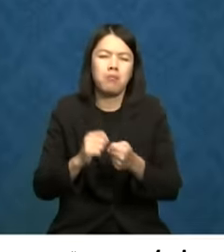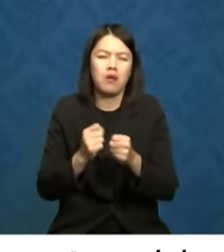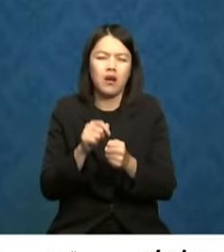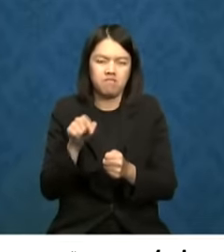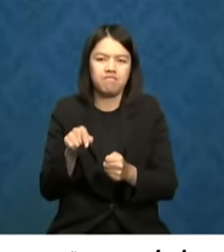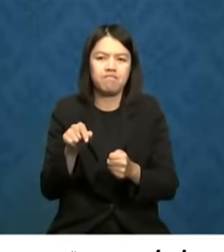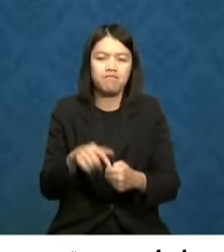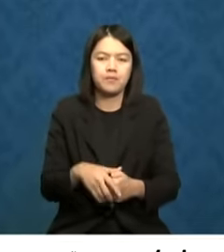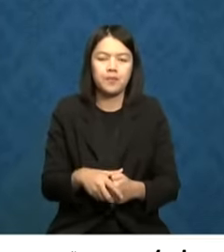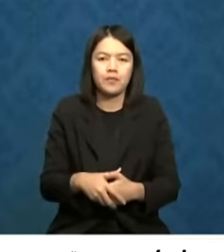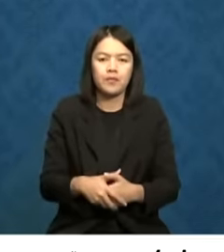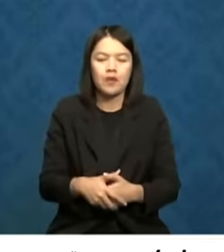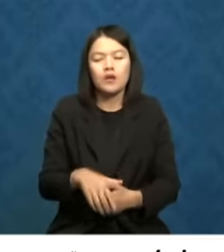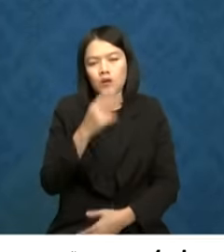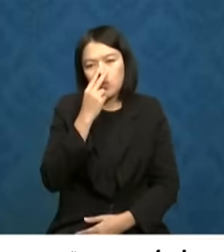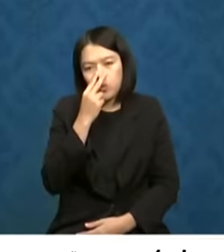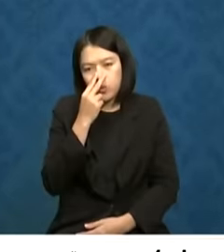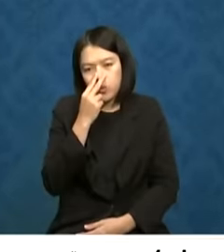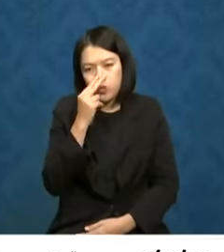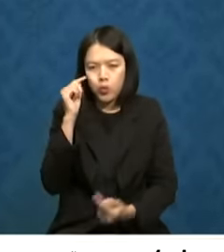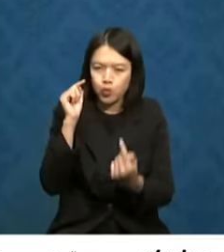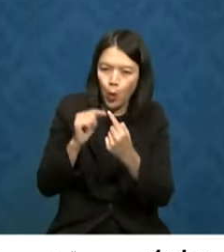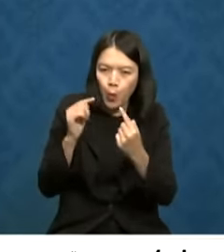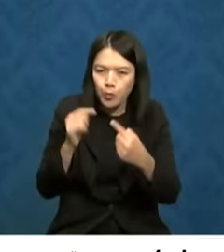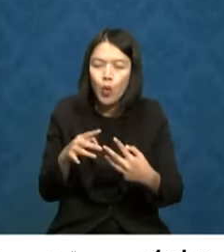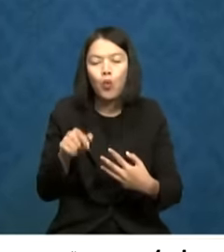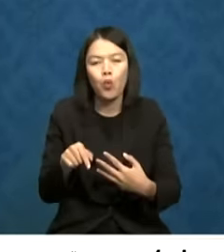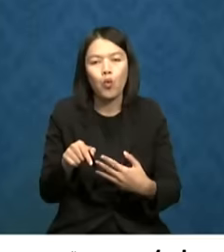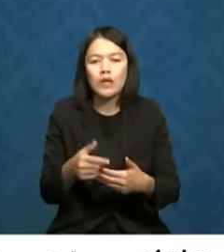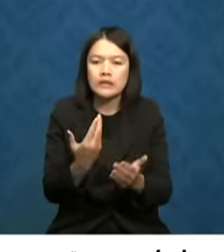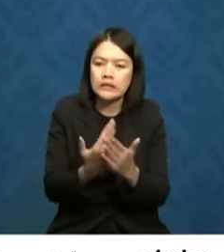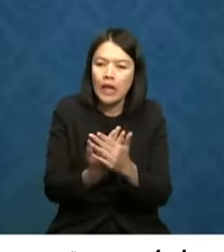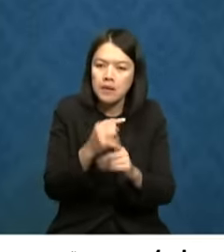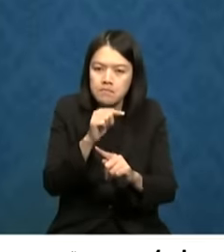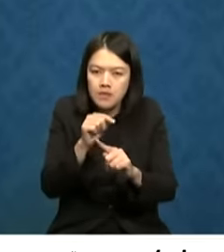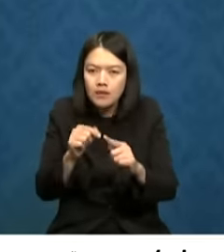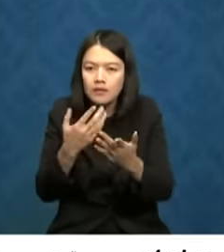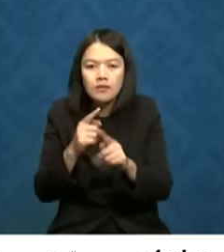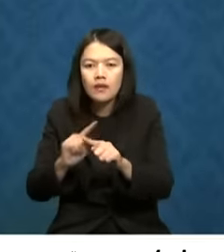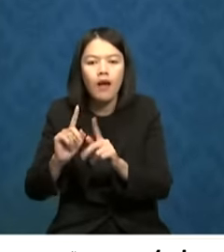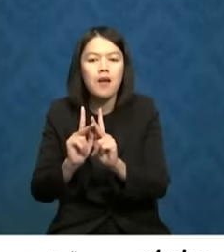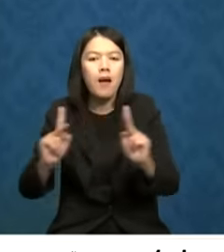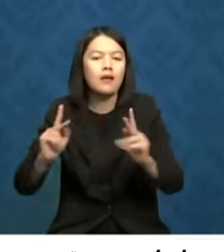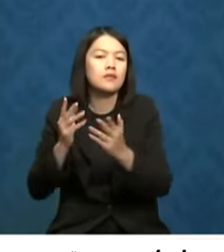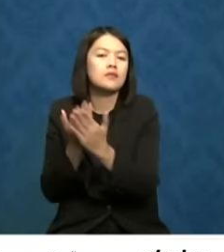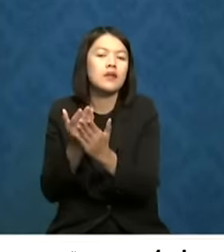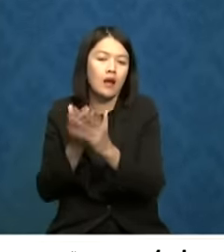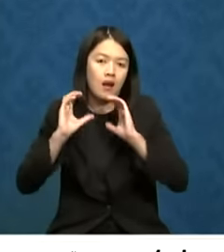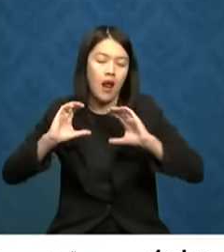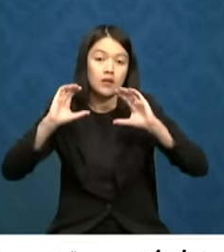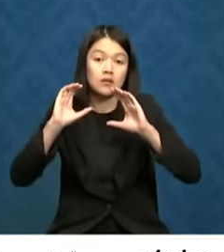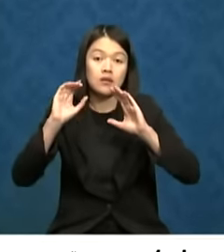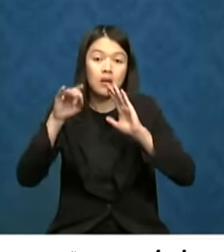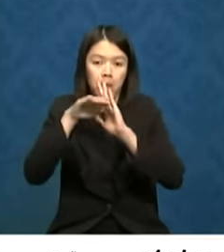ปัญหาในการจะดูความเหมาะควรอัตราส่วนต่างๆที่คณะกรรมการนโยบายการเงินการคลังของรัฐกำหนด